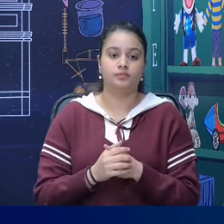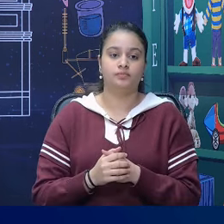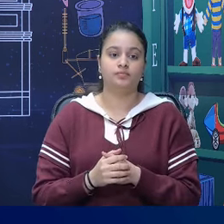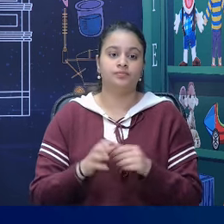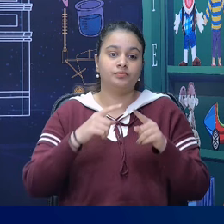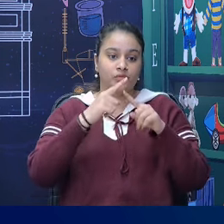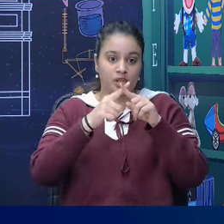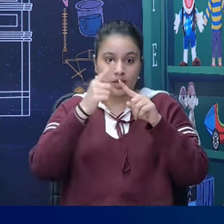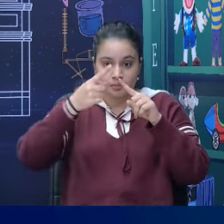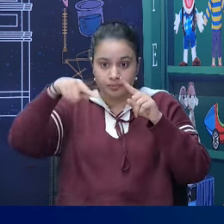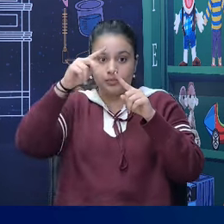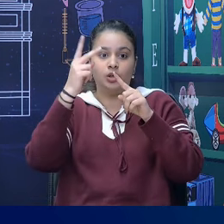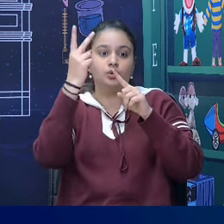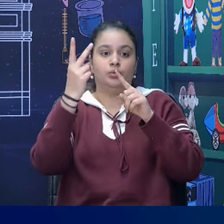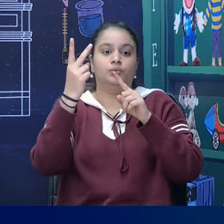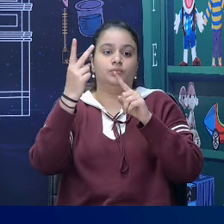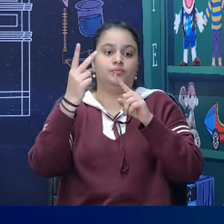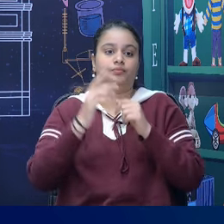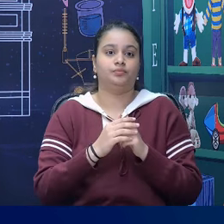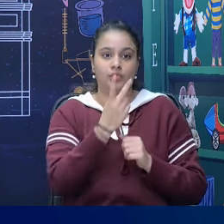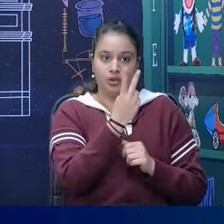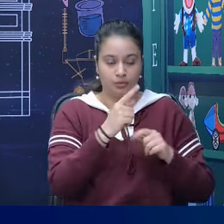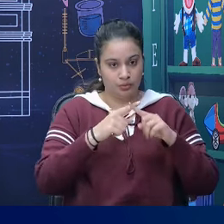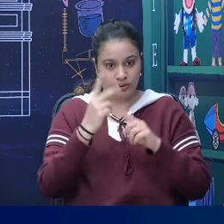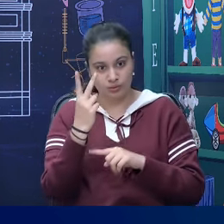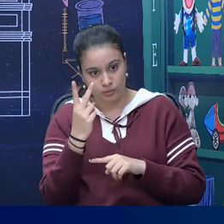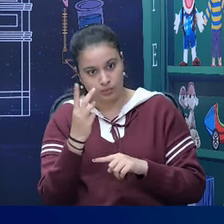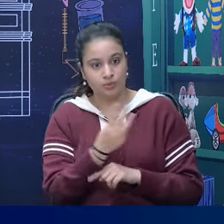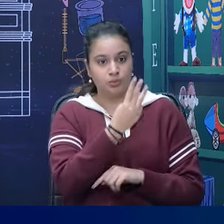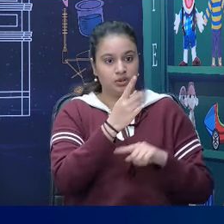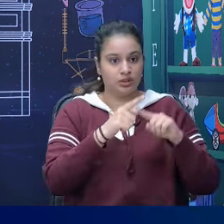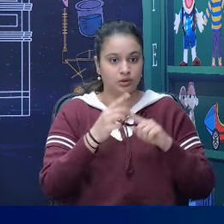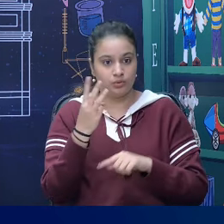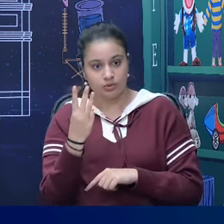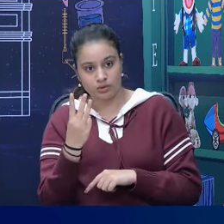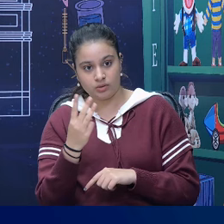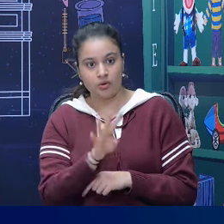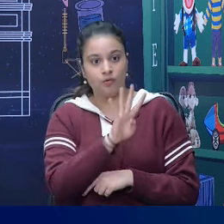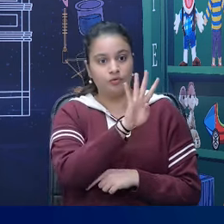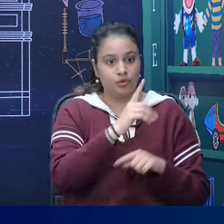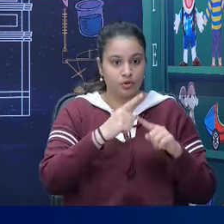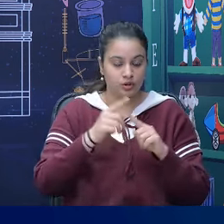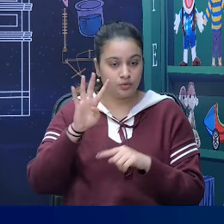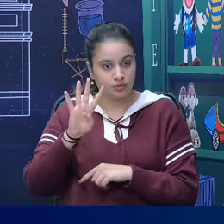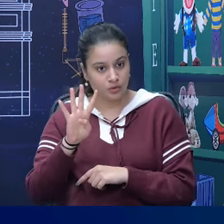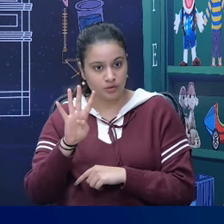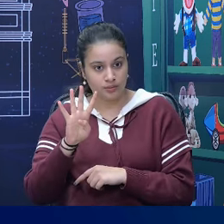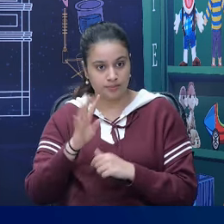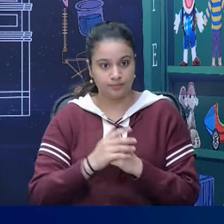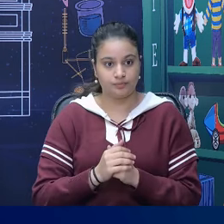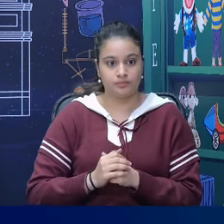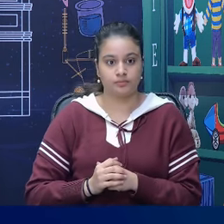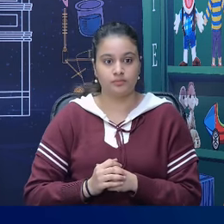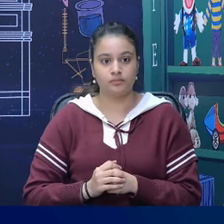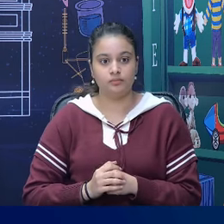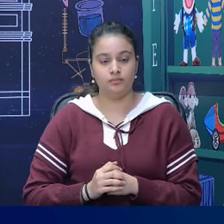है x स् आपने किया था 2 * 2 जी 3 * 3 जी 4 गु 4 अगर भुजा का साइड यूनिट है चार यूनिट